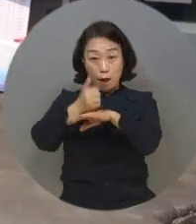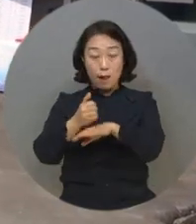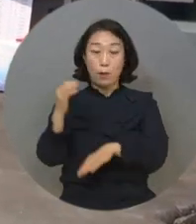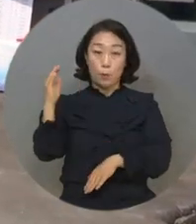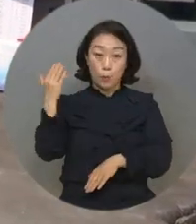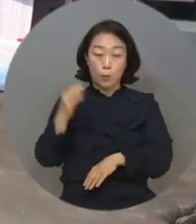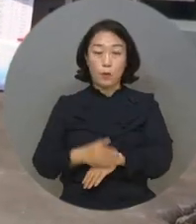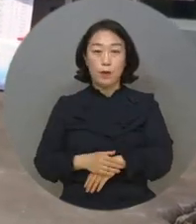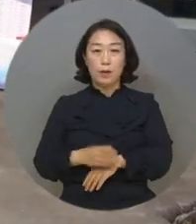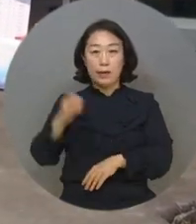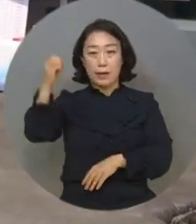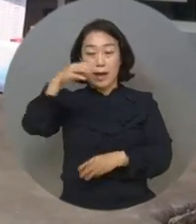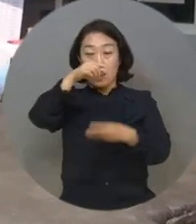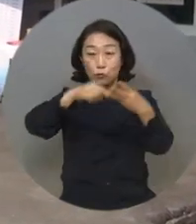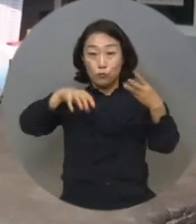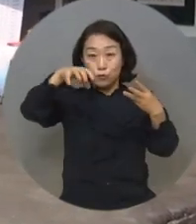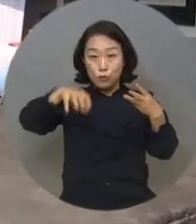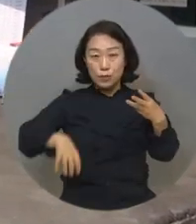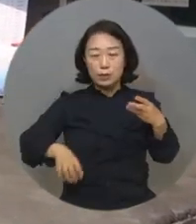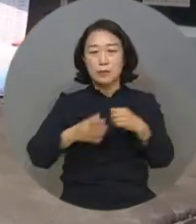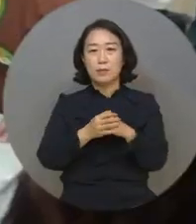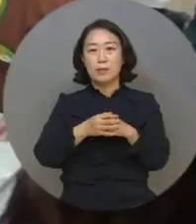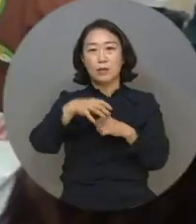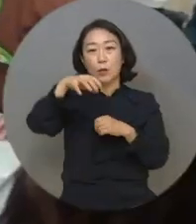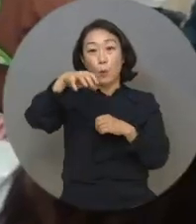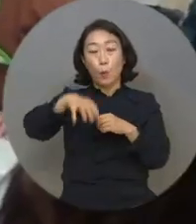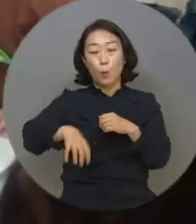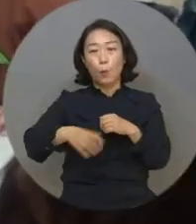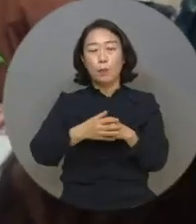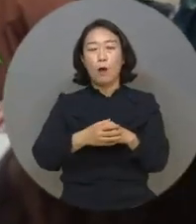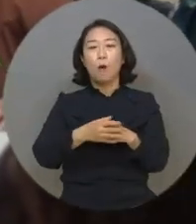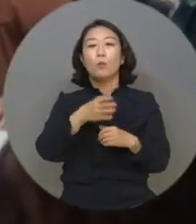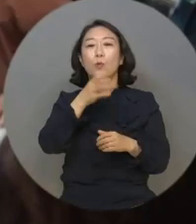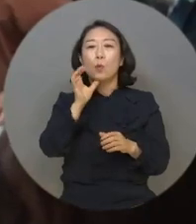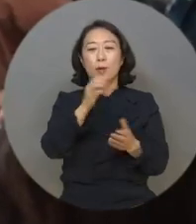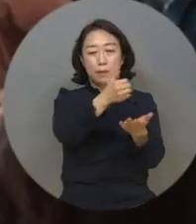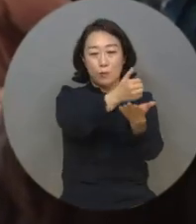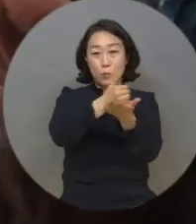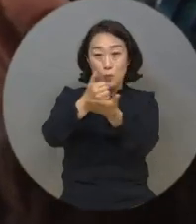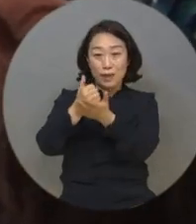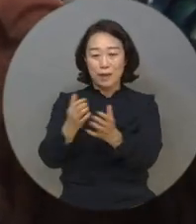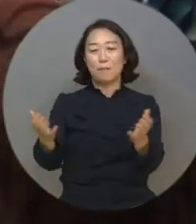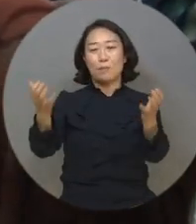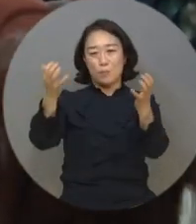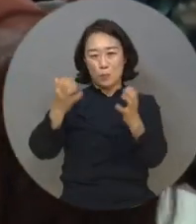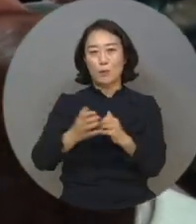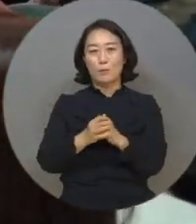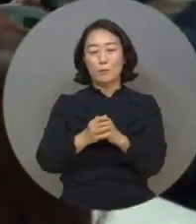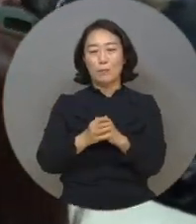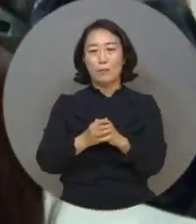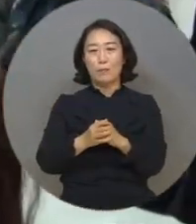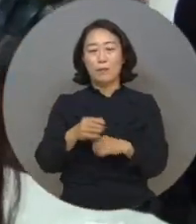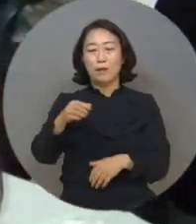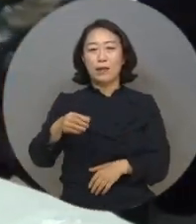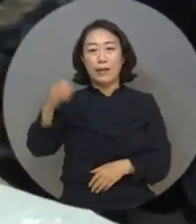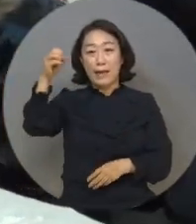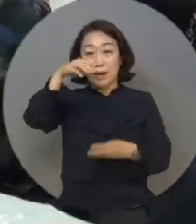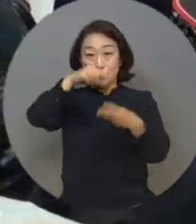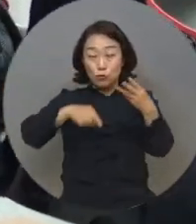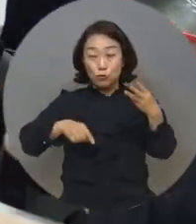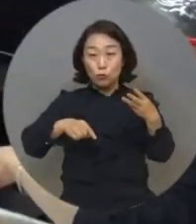양주시 장애인과 함께하는 세상 무료 급식소에는 많은 어르신들이 모였습니다. 경기도 장애인복지의